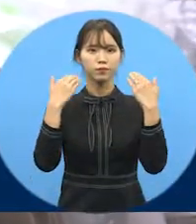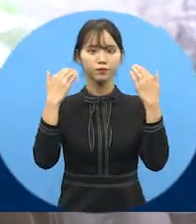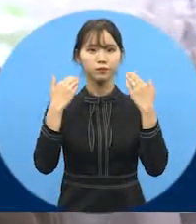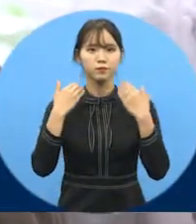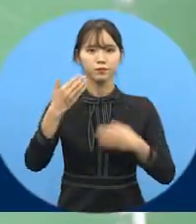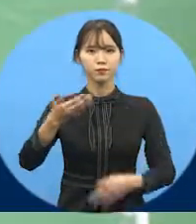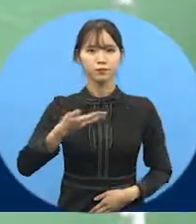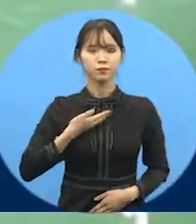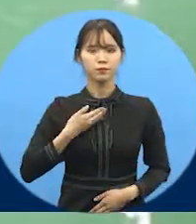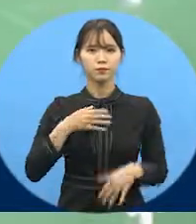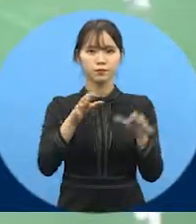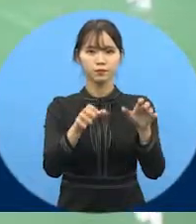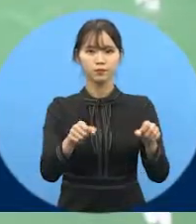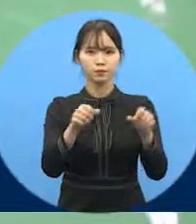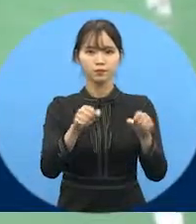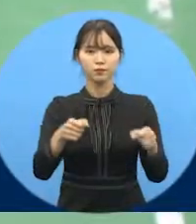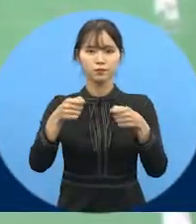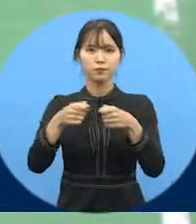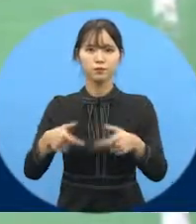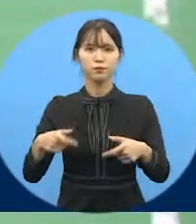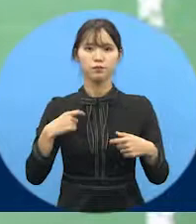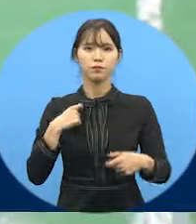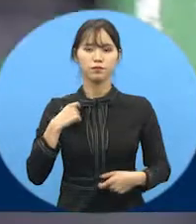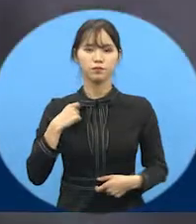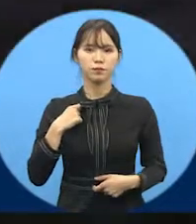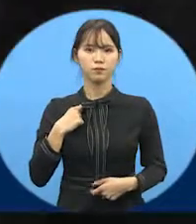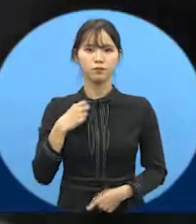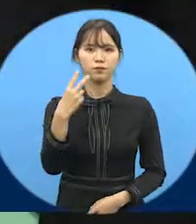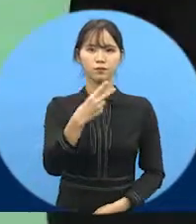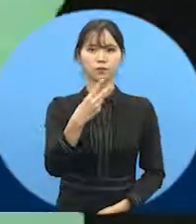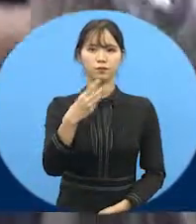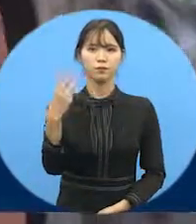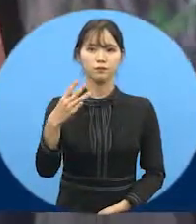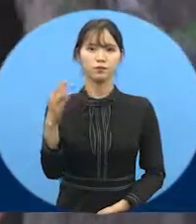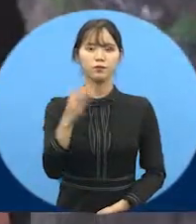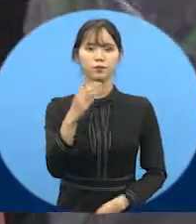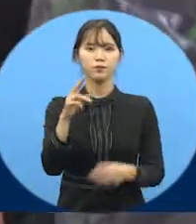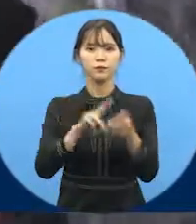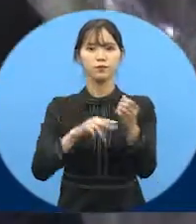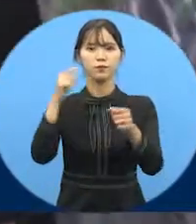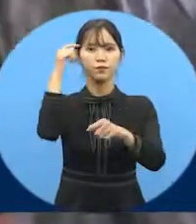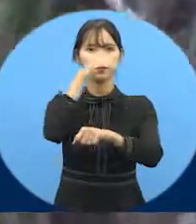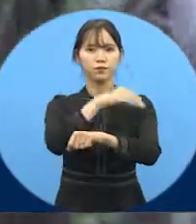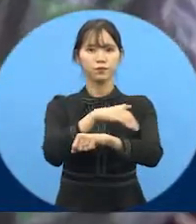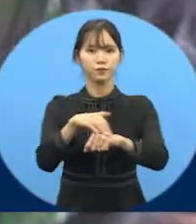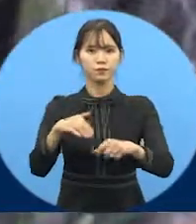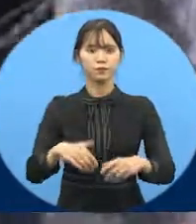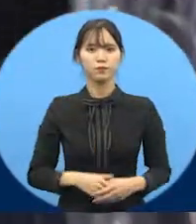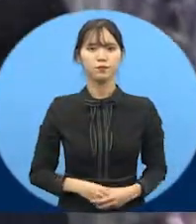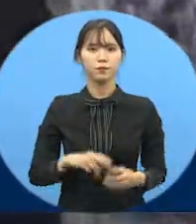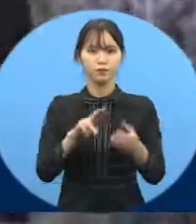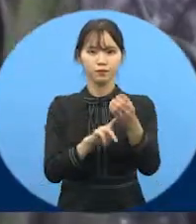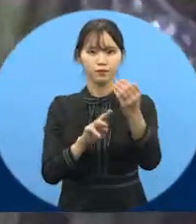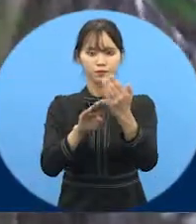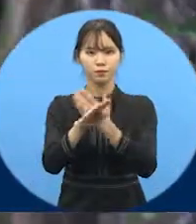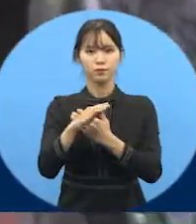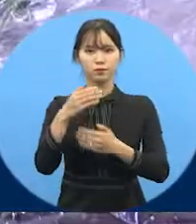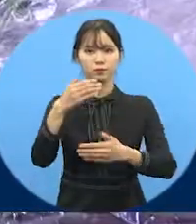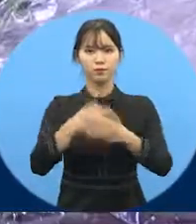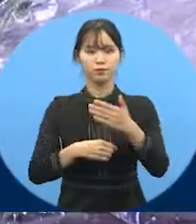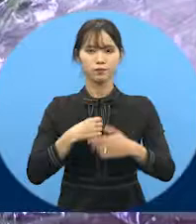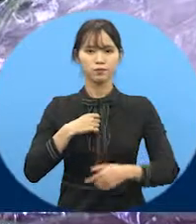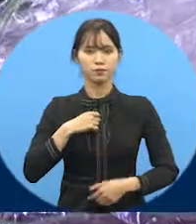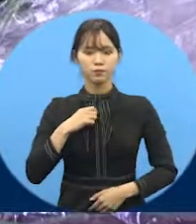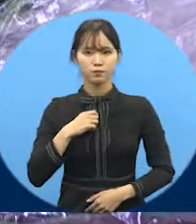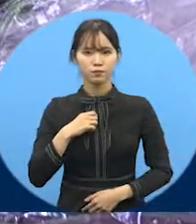각 학교에서 기증받은 교복 바지 스커트 재킷 등은 1점당 2000원에서 3000원 에 판매되며 판매 우 남은